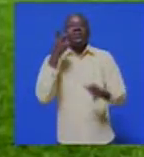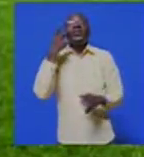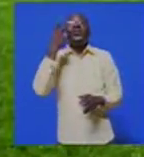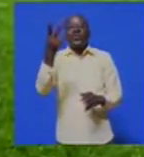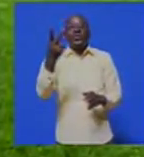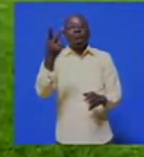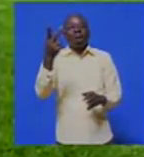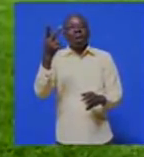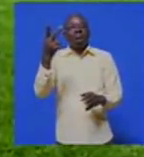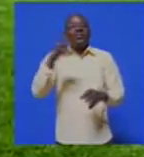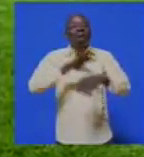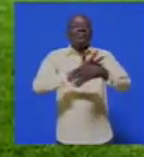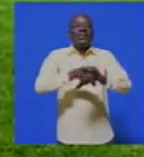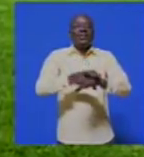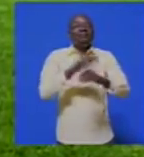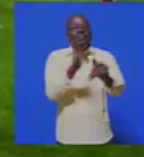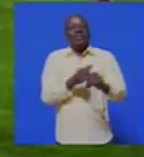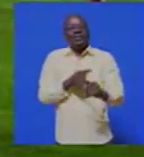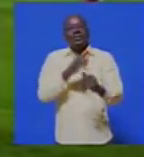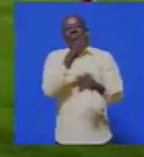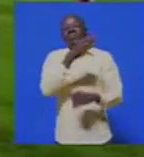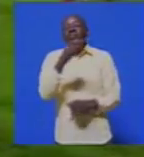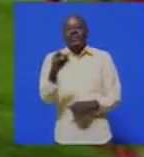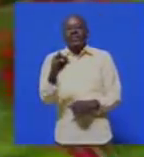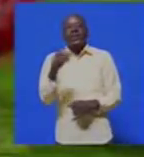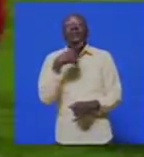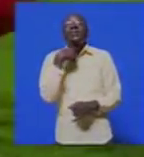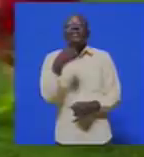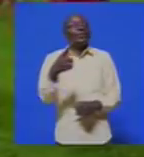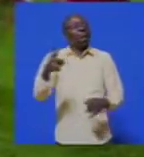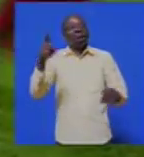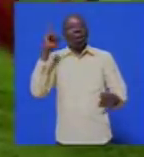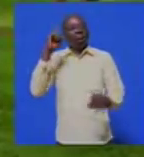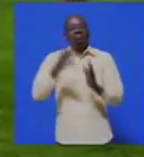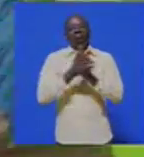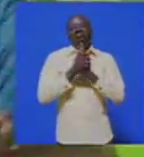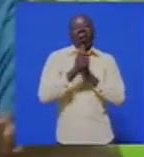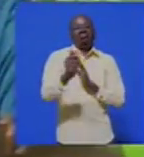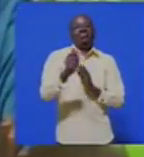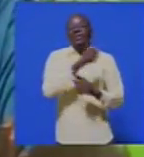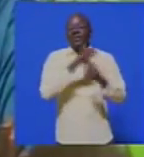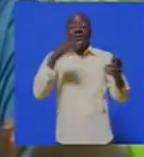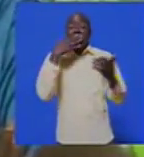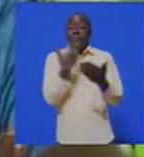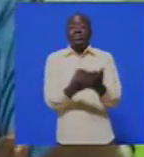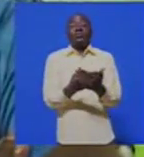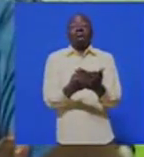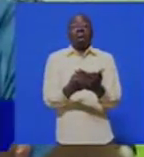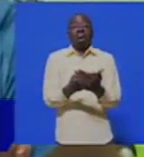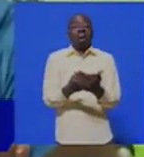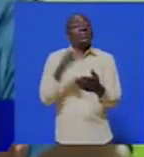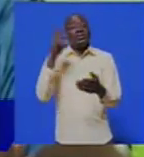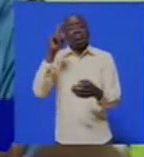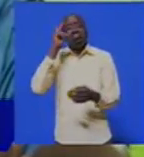pelouse, les étalons juniors du Burkina se disent confiants. C'est un très bon terrain, une très bonne pelouse, donc je pense que